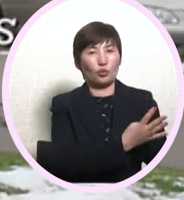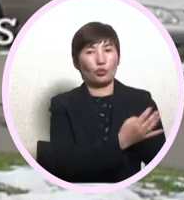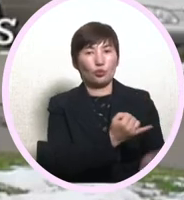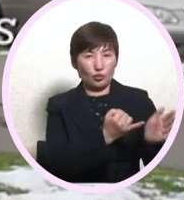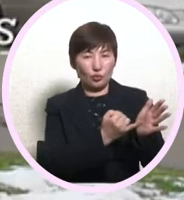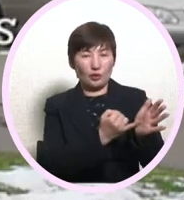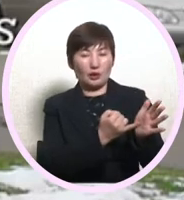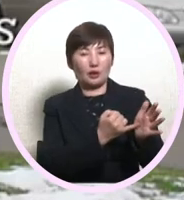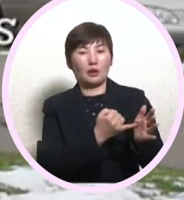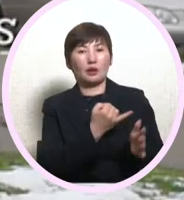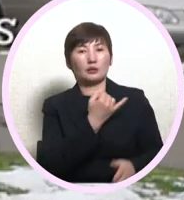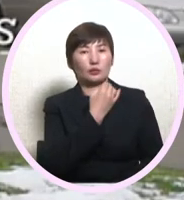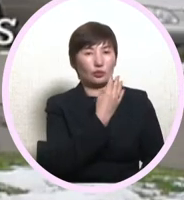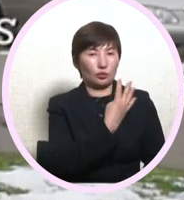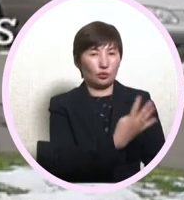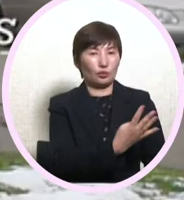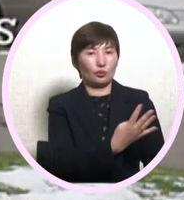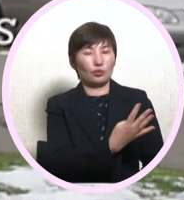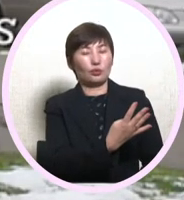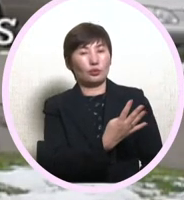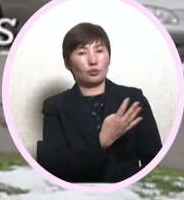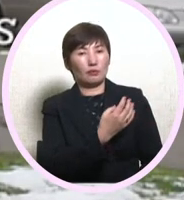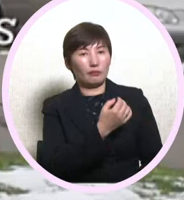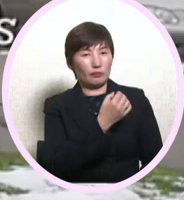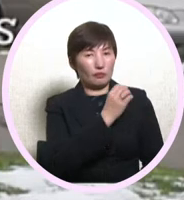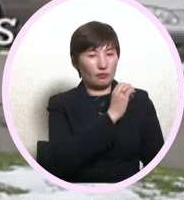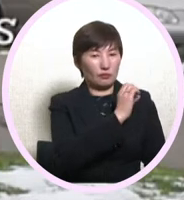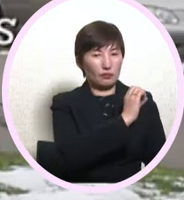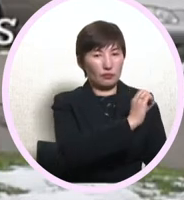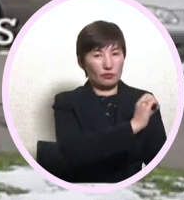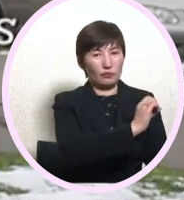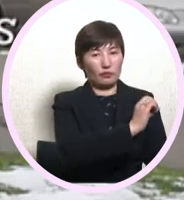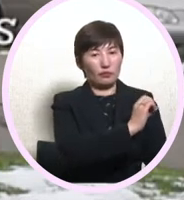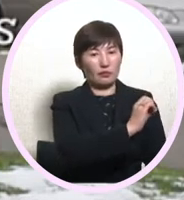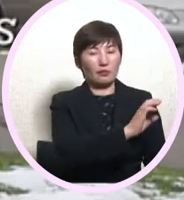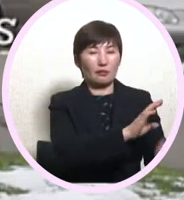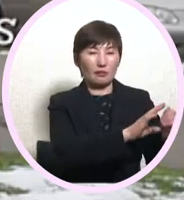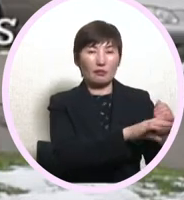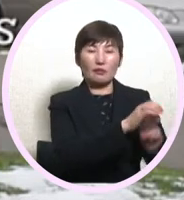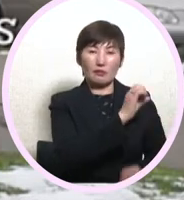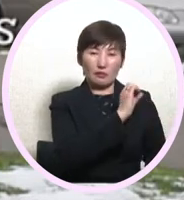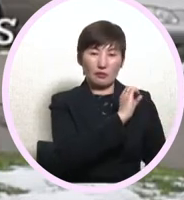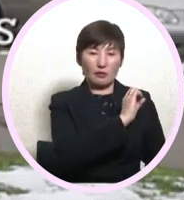секунд хурдтай. За 3 дахь секундэд бөмбөг маань 4 метр секунд хурдтай.